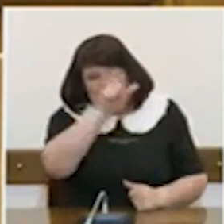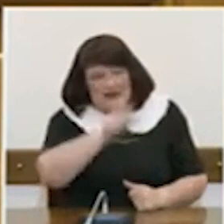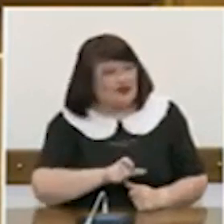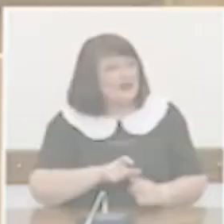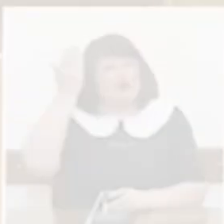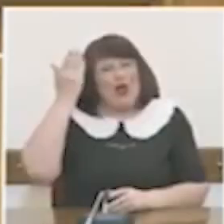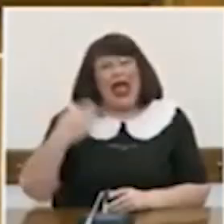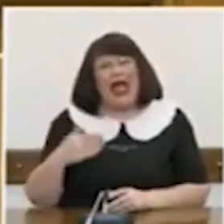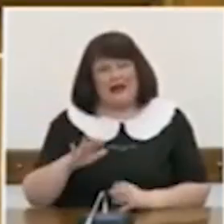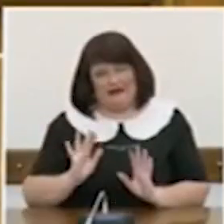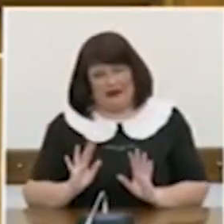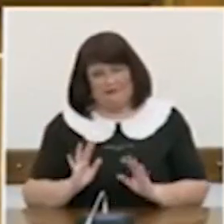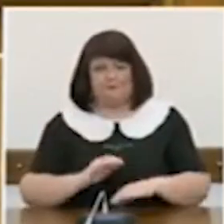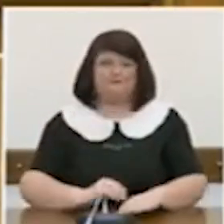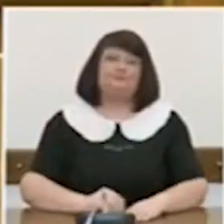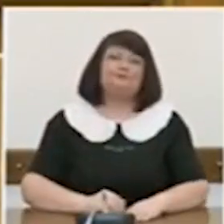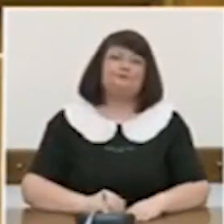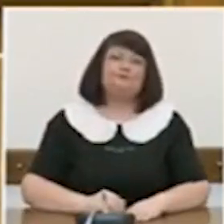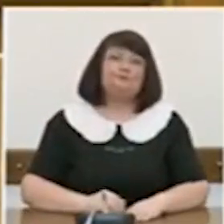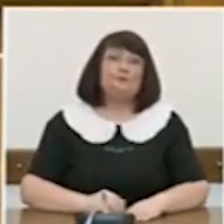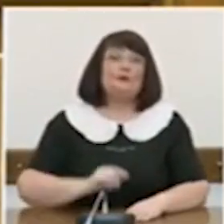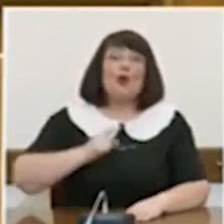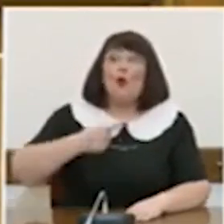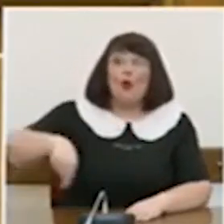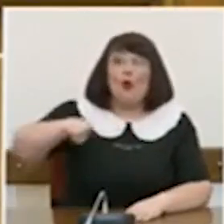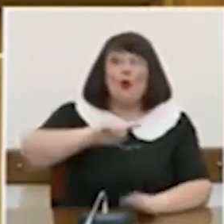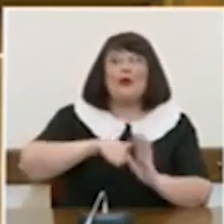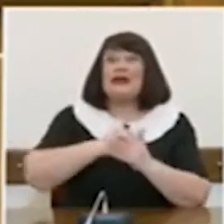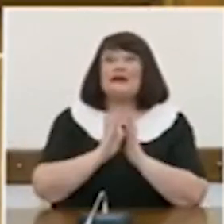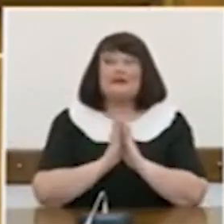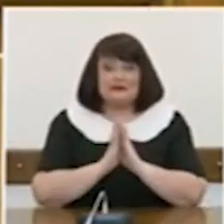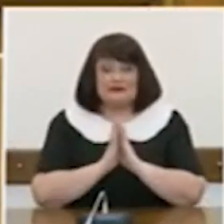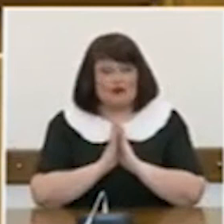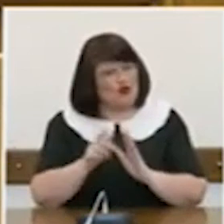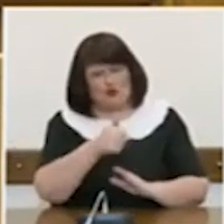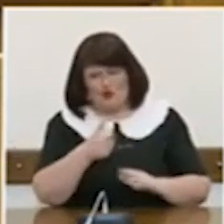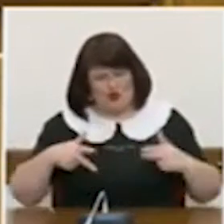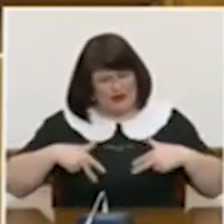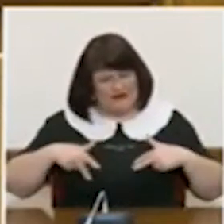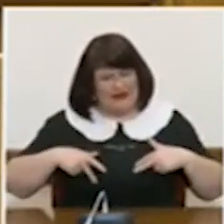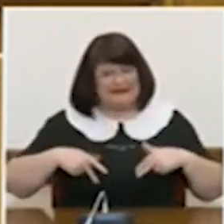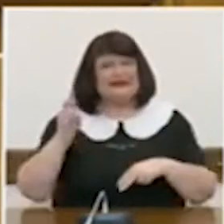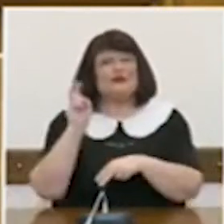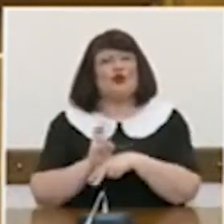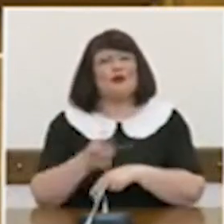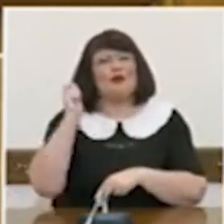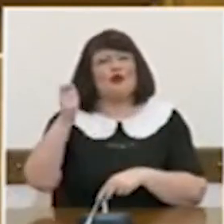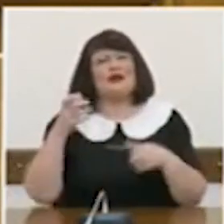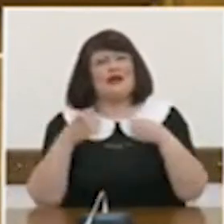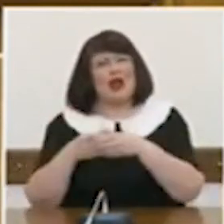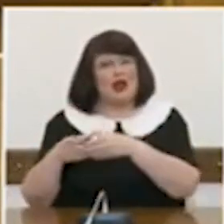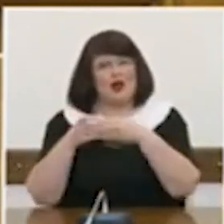την εφεύρει. Τι δεν αγγίζετε όλοι σας, όχι μόνο η κυβέρνηση, αλλά και οι υπόλοιποι των κομμάτων της